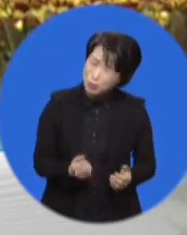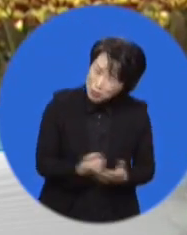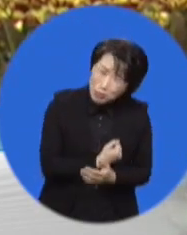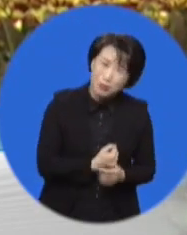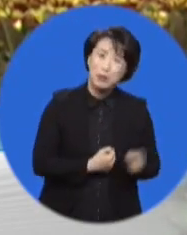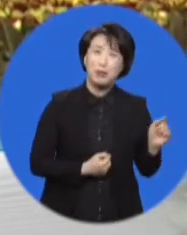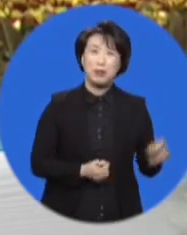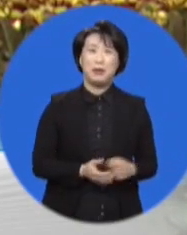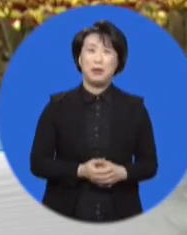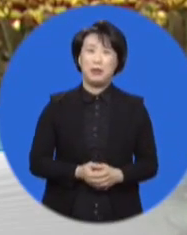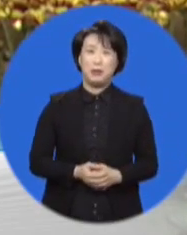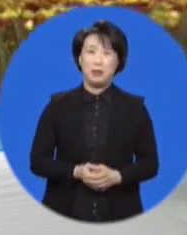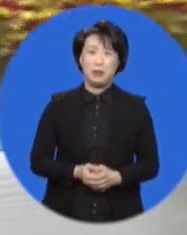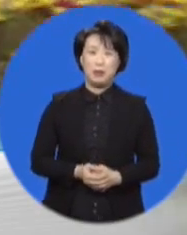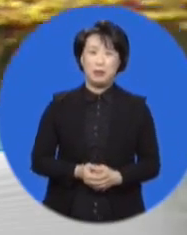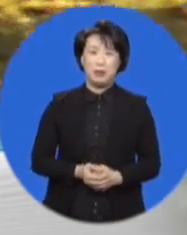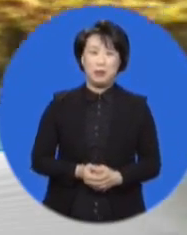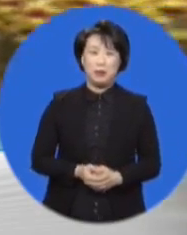어쩌다가 이렇게 타락했는가?